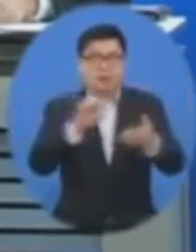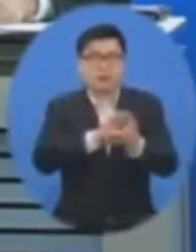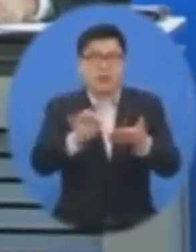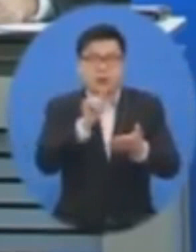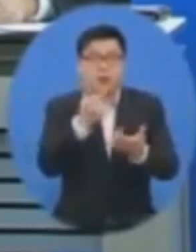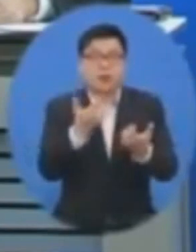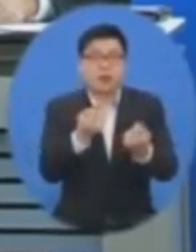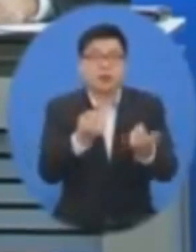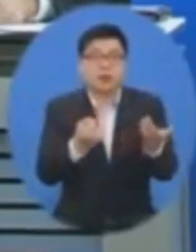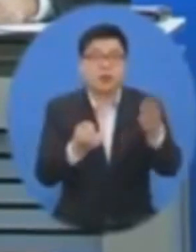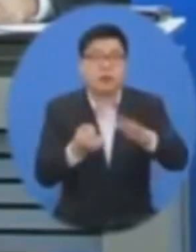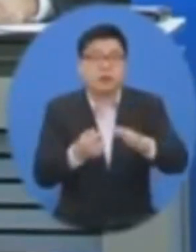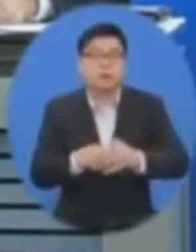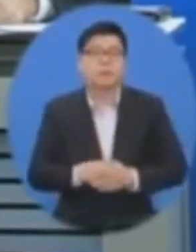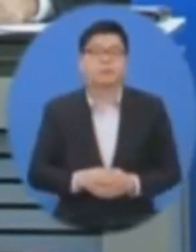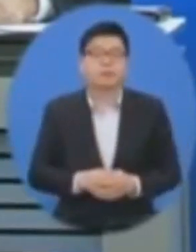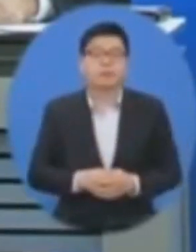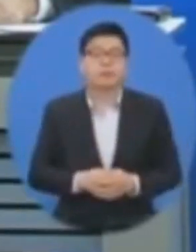걸로 알고 있는데